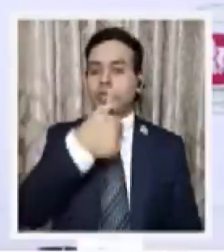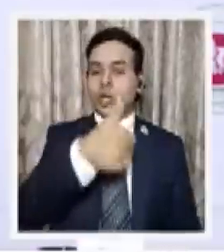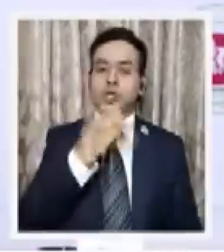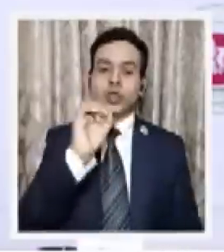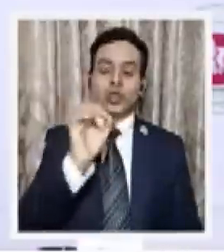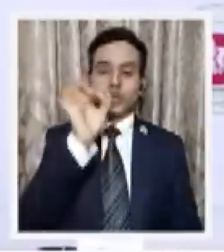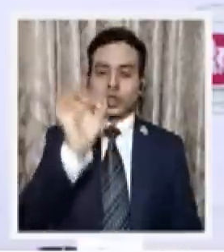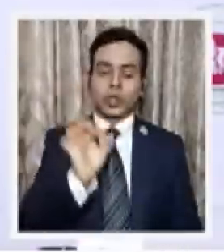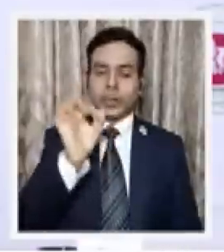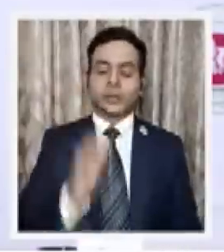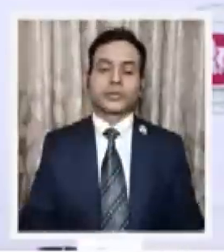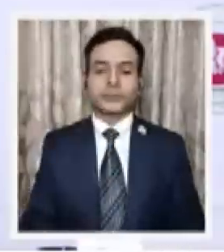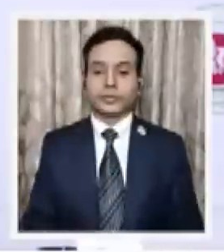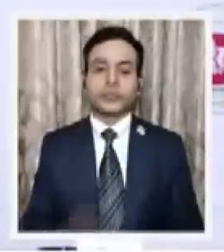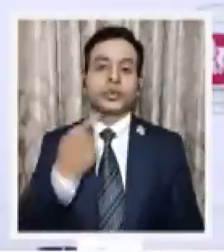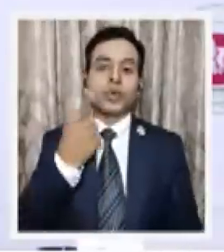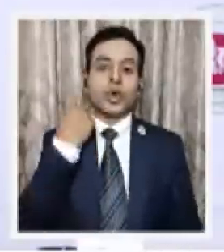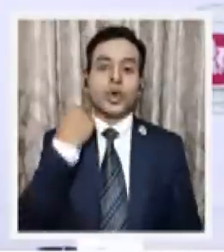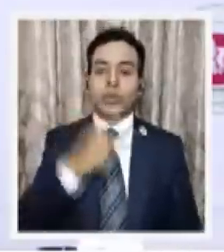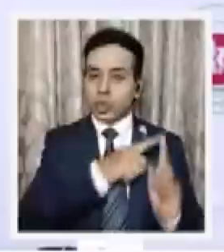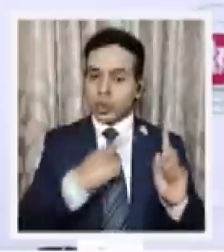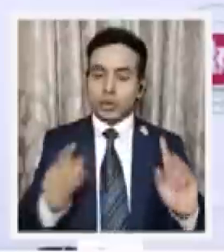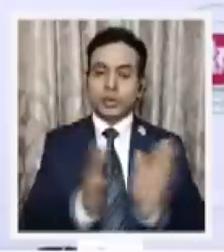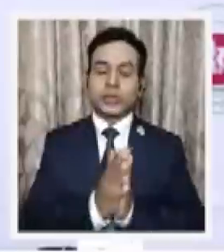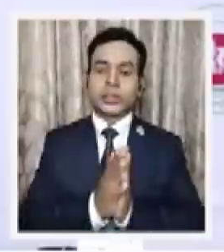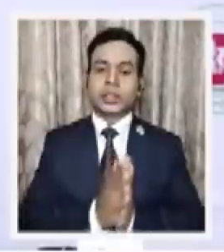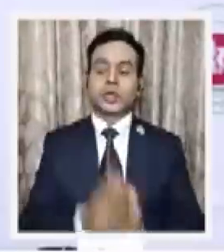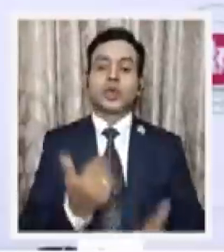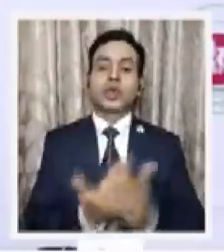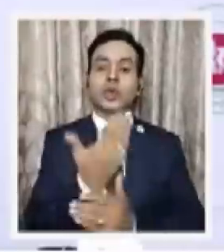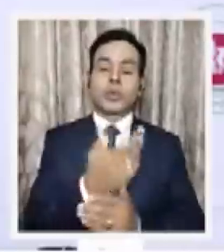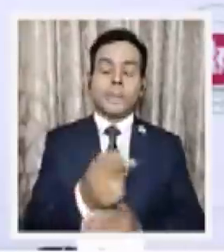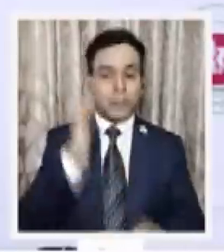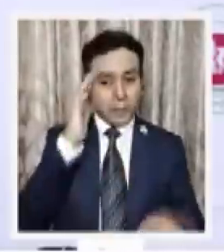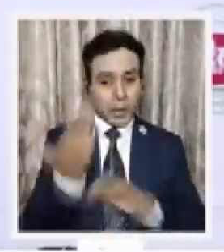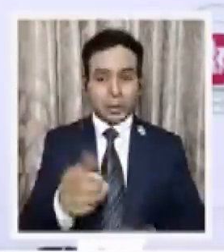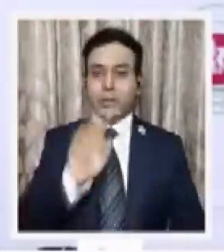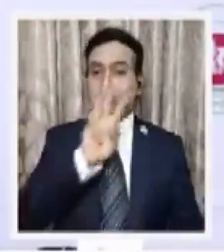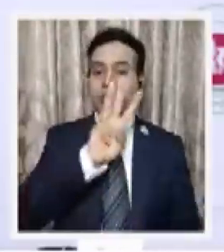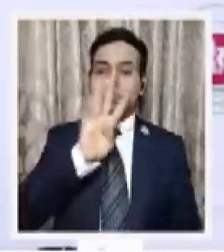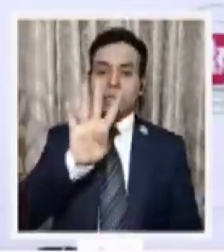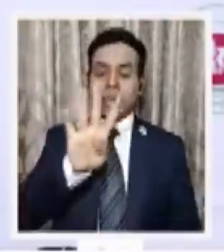গত 24 ঘন্টায় কোভিড-19 আক্রান্ত হয়ে মৃত্যুবরণ করেছেন 34 জন। এ পর্যন্ত